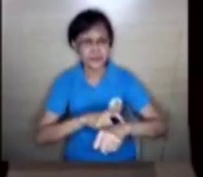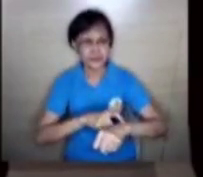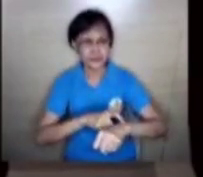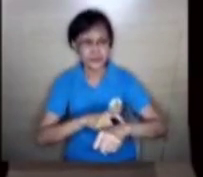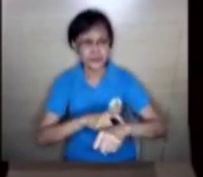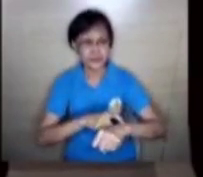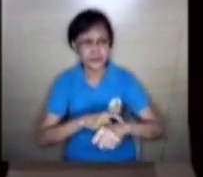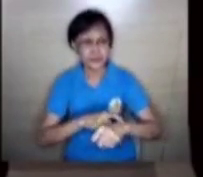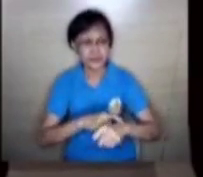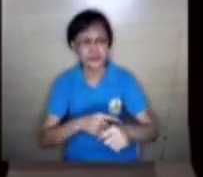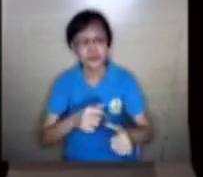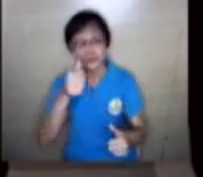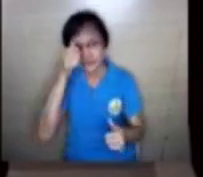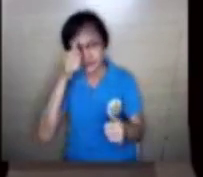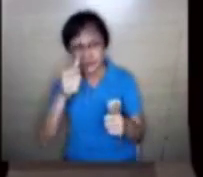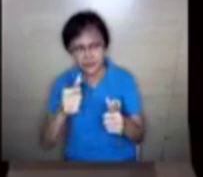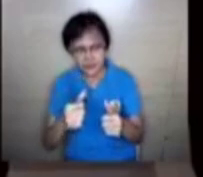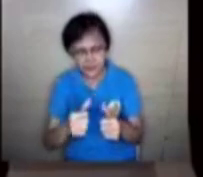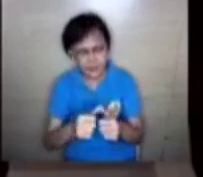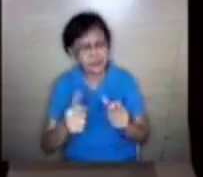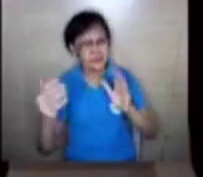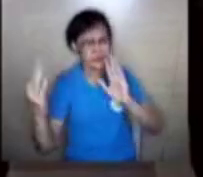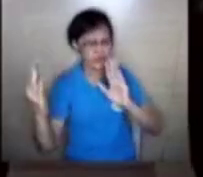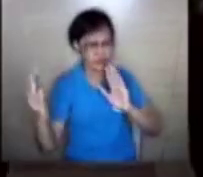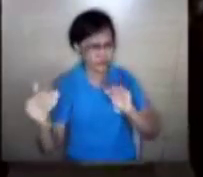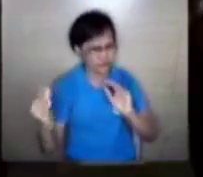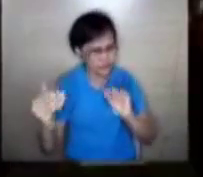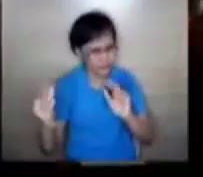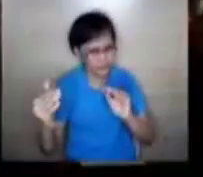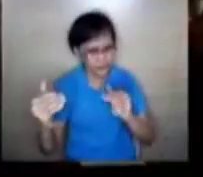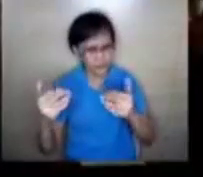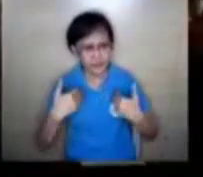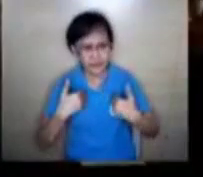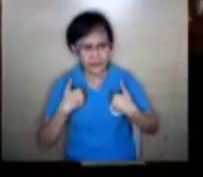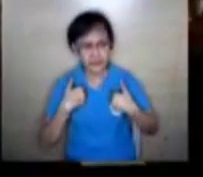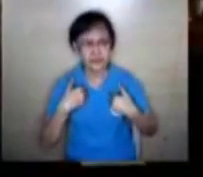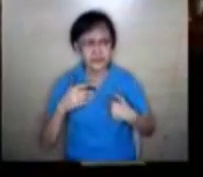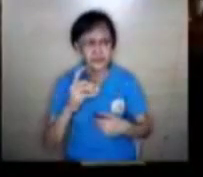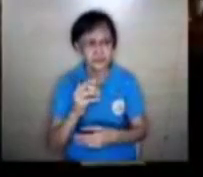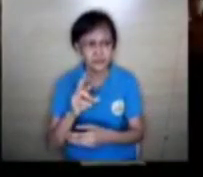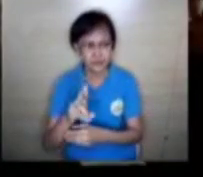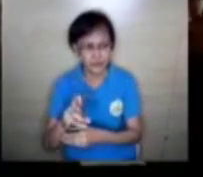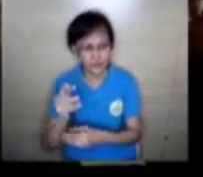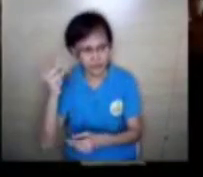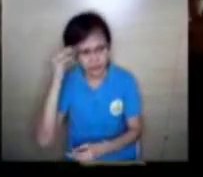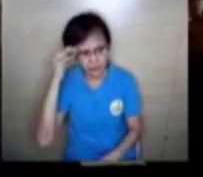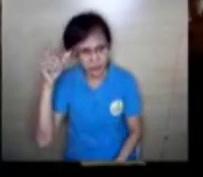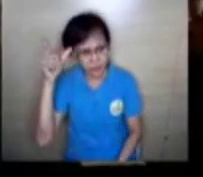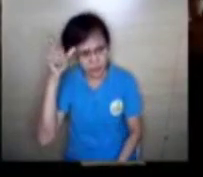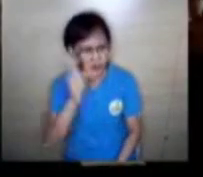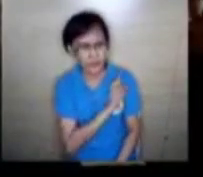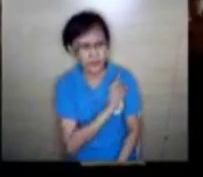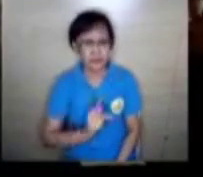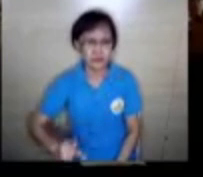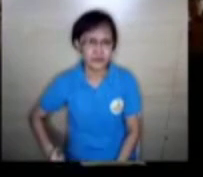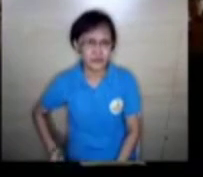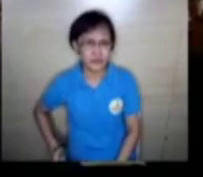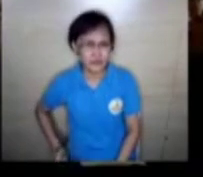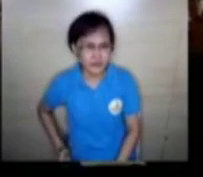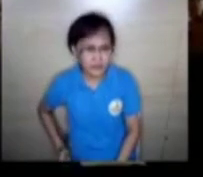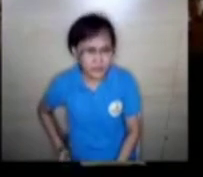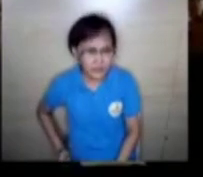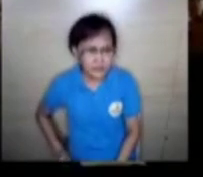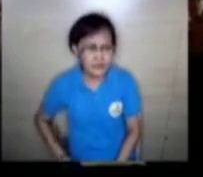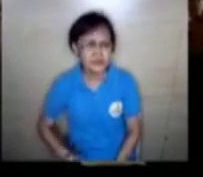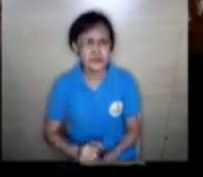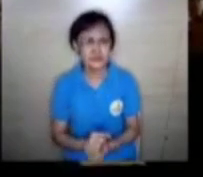kinakailangan natin ng pag-asa. Ika nga ni Dr. Martin Luther King Jr., and I quote, "We must accept